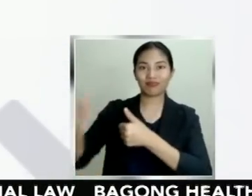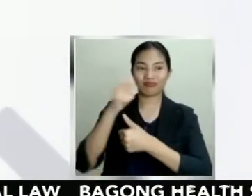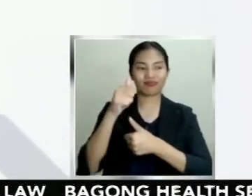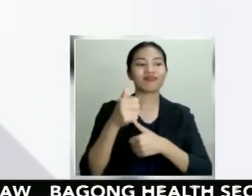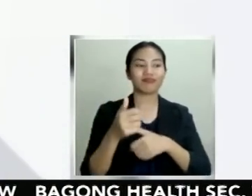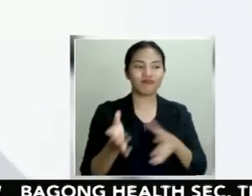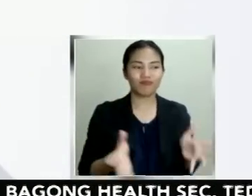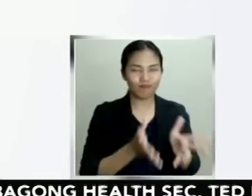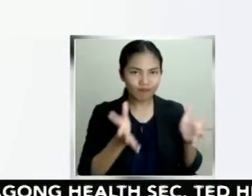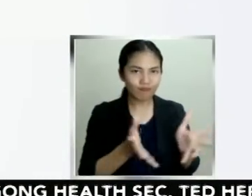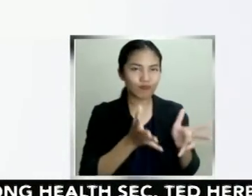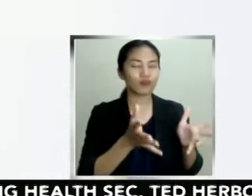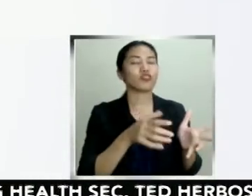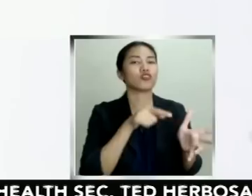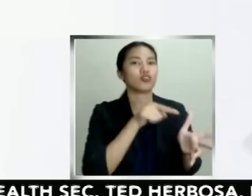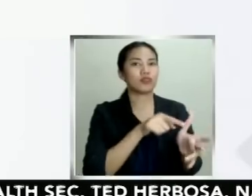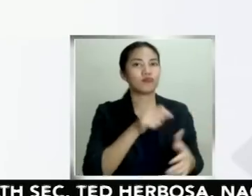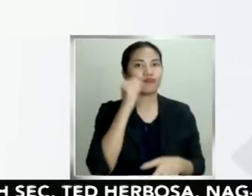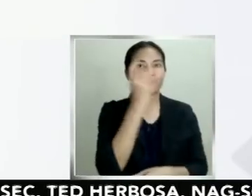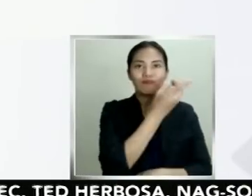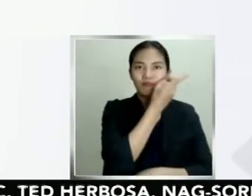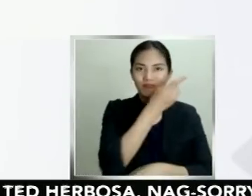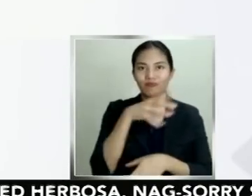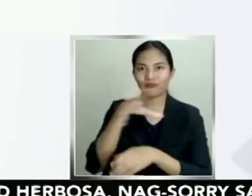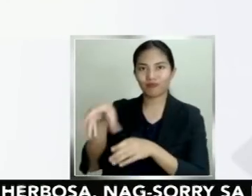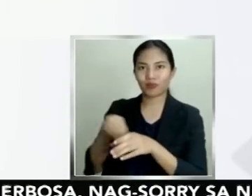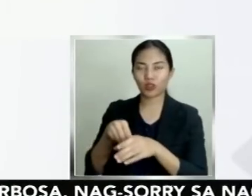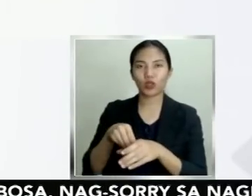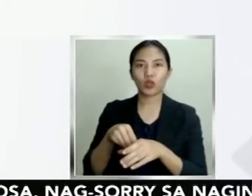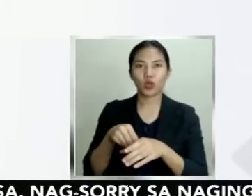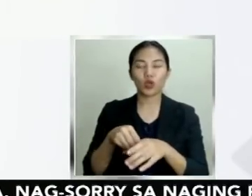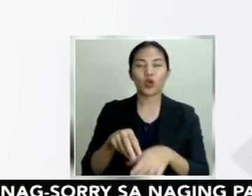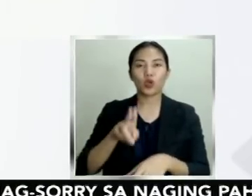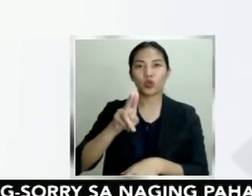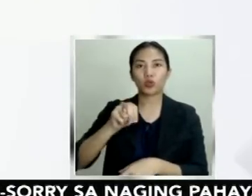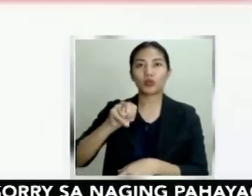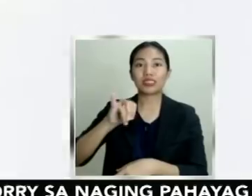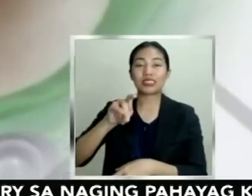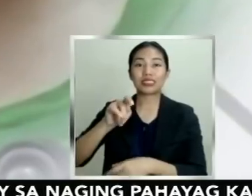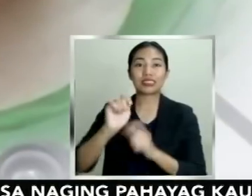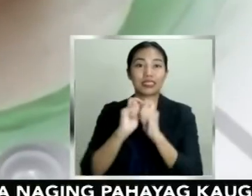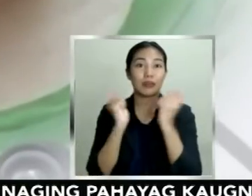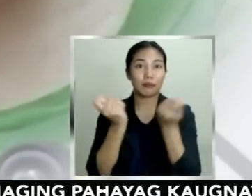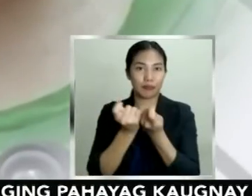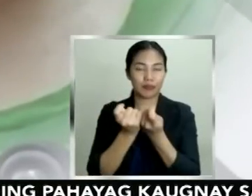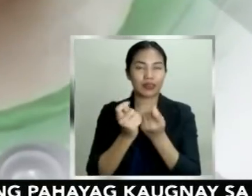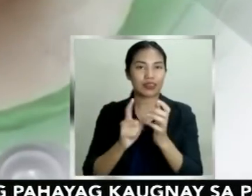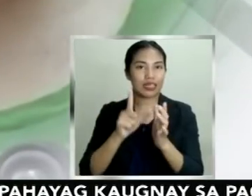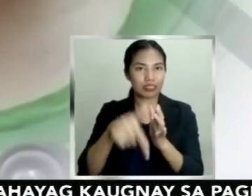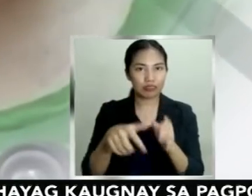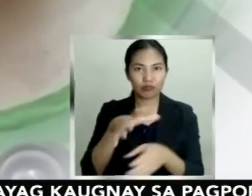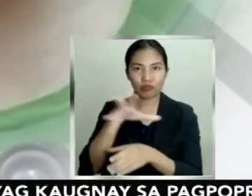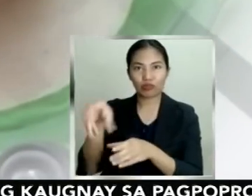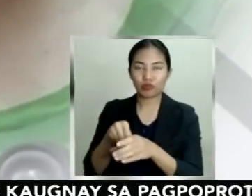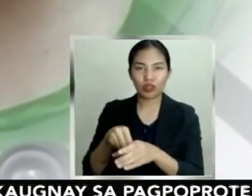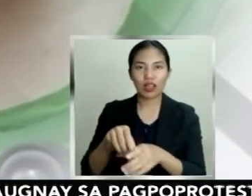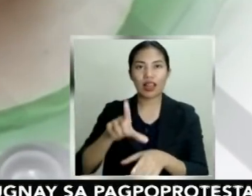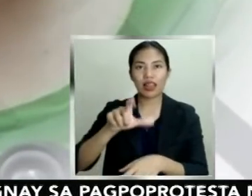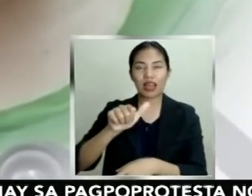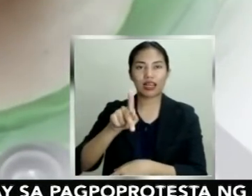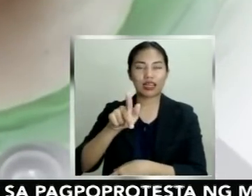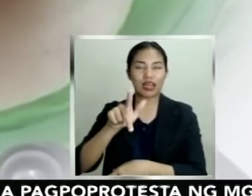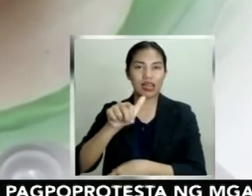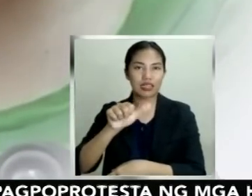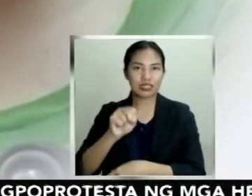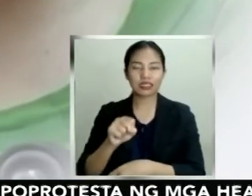Unitim ticket at kalaunan ay na-recruit umanib sa partidong Lakas CMD. Sabi ng vice-presidente, wala raw